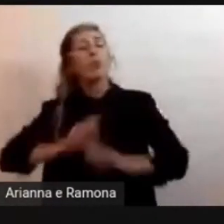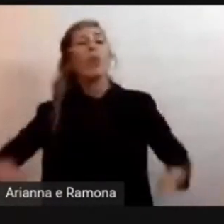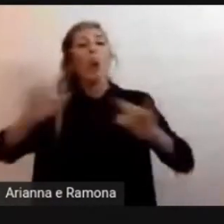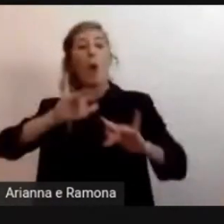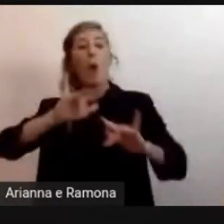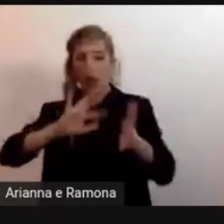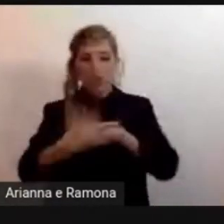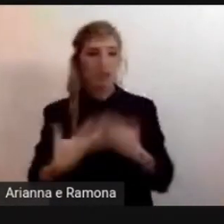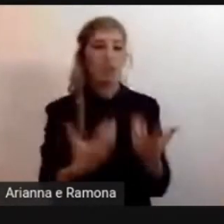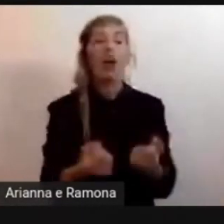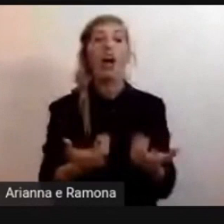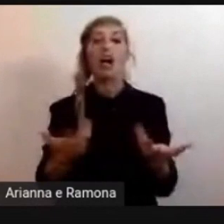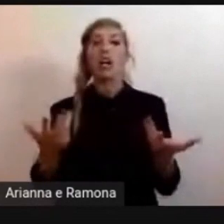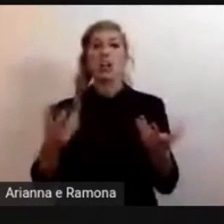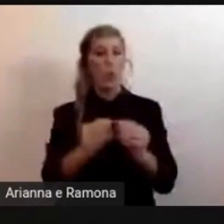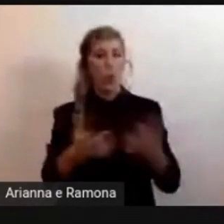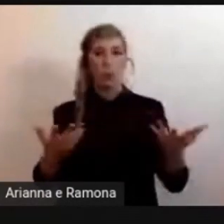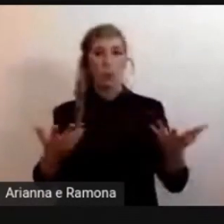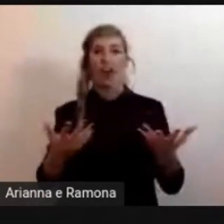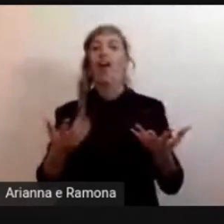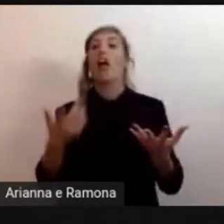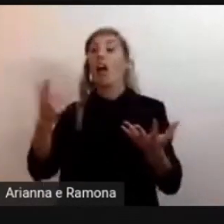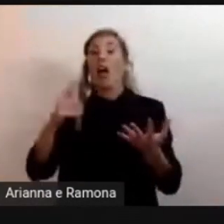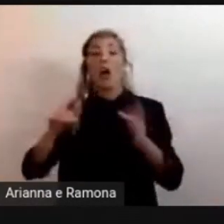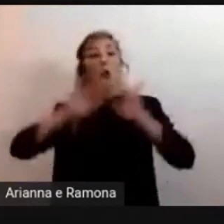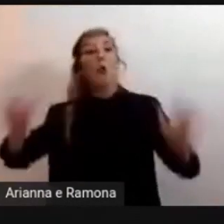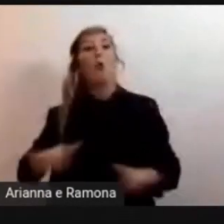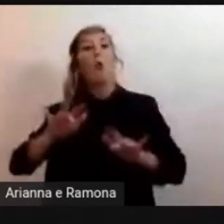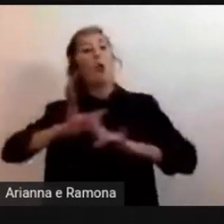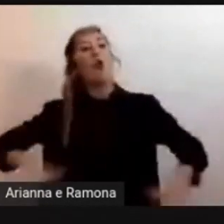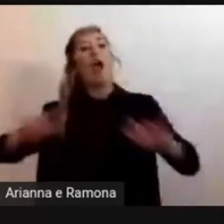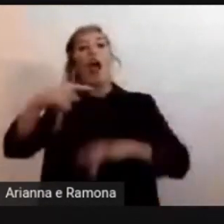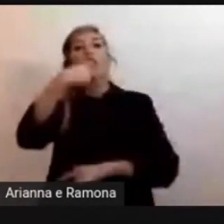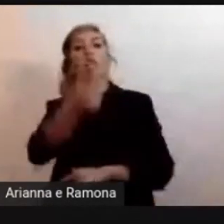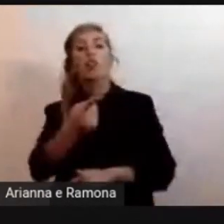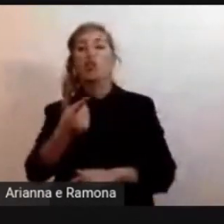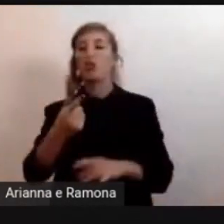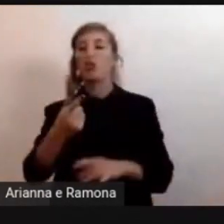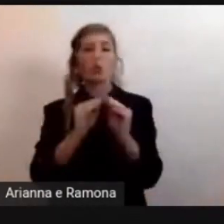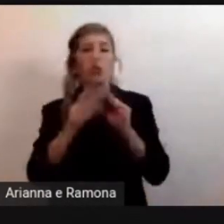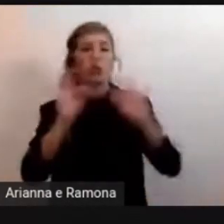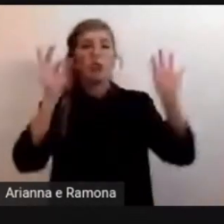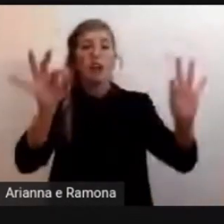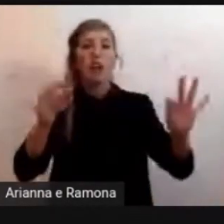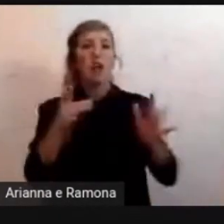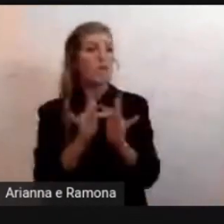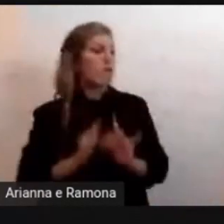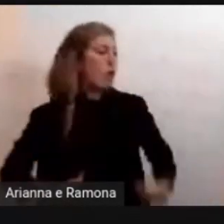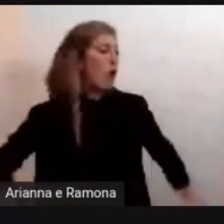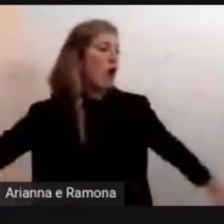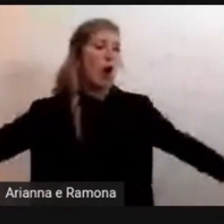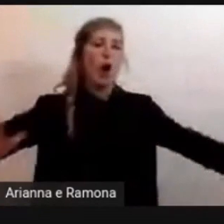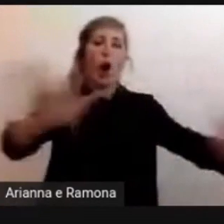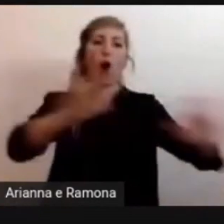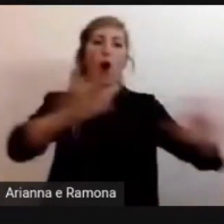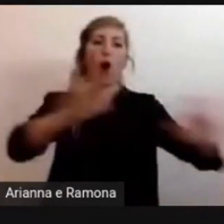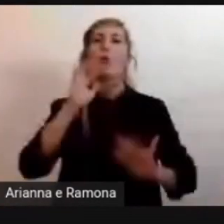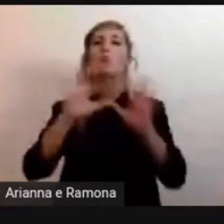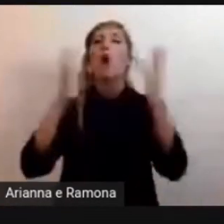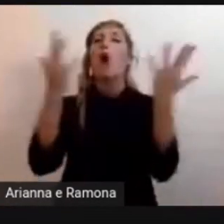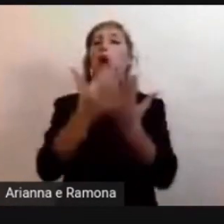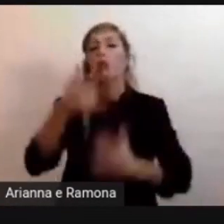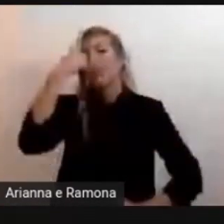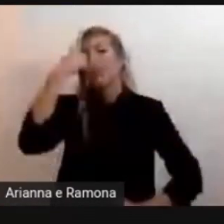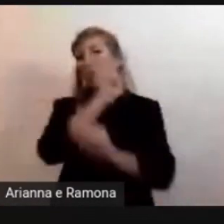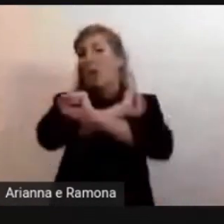e dice di essere il voto che ci circonda la disperazione che distrugge il rondò il modo